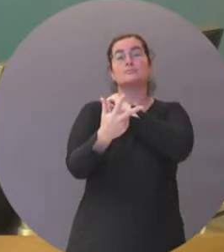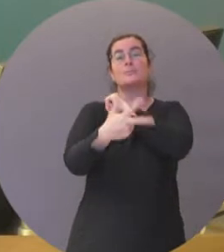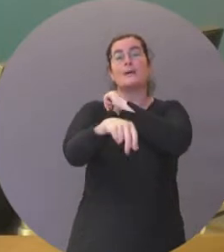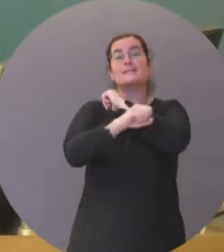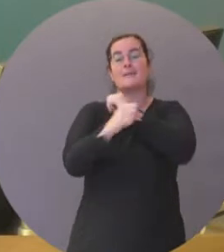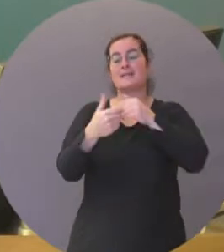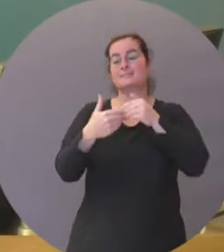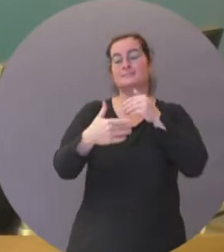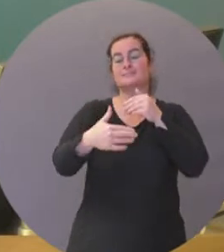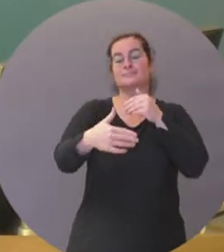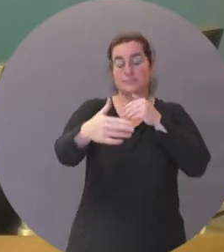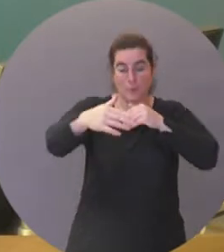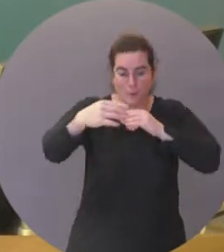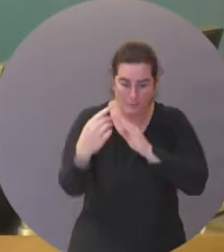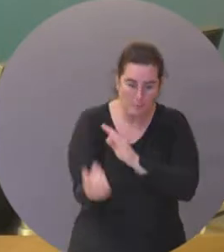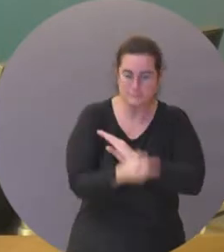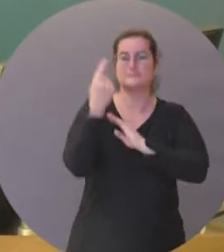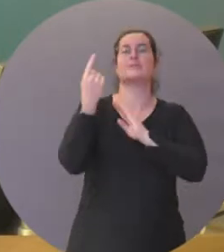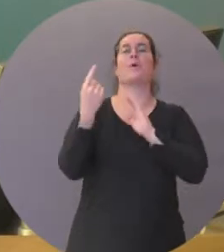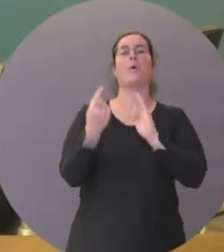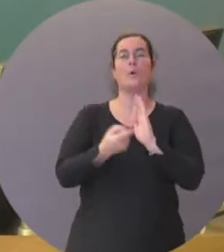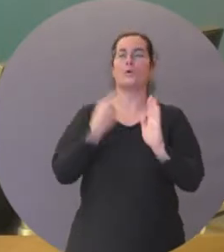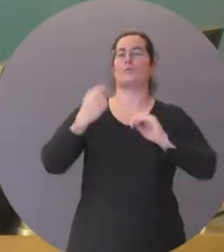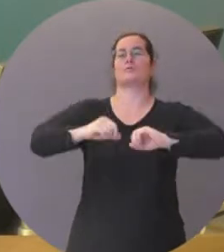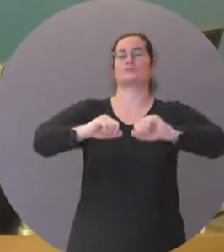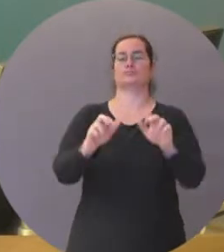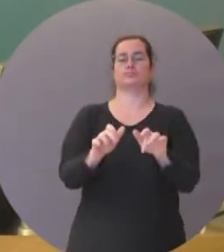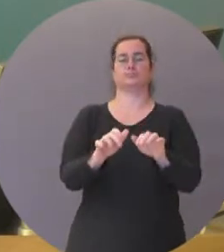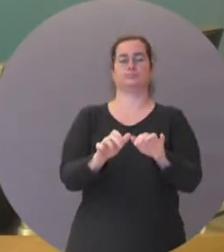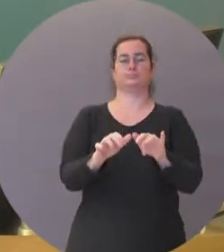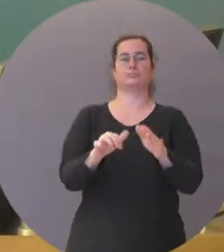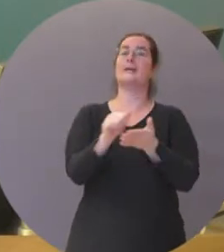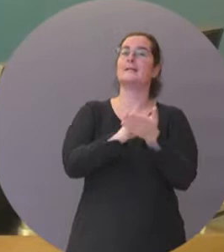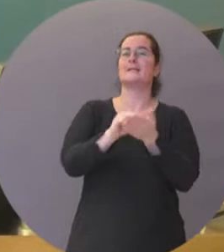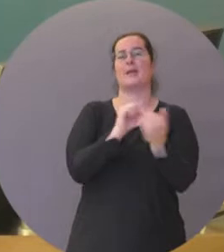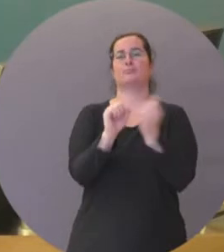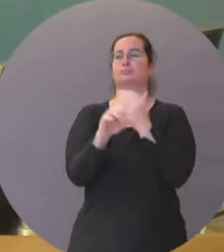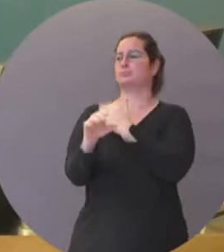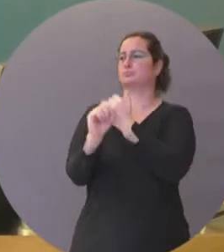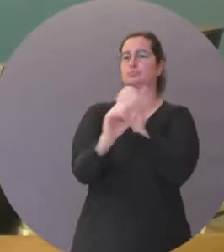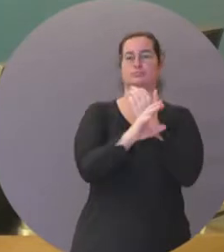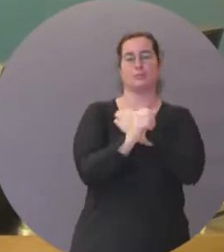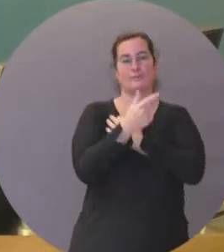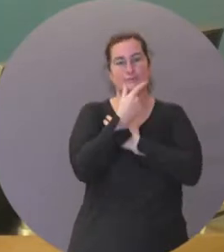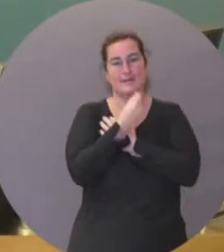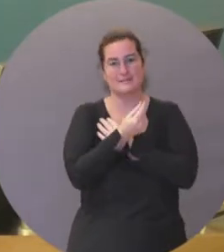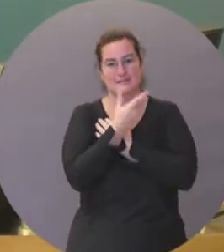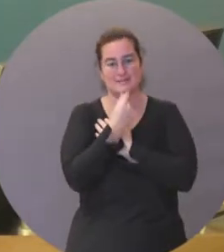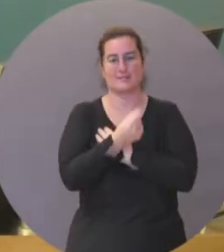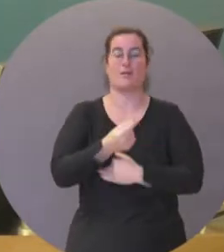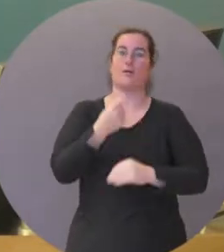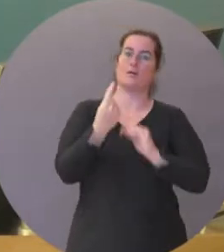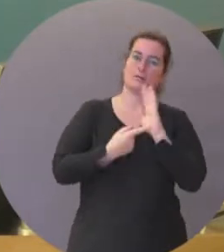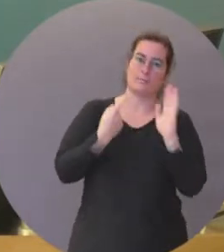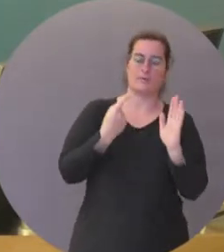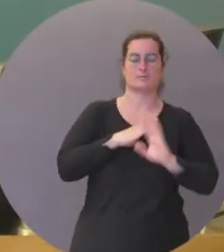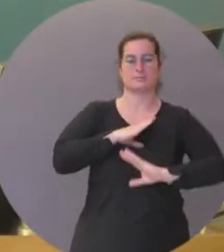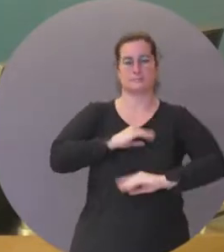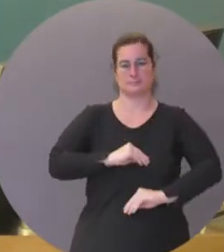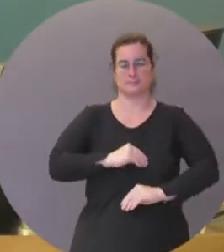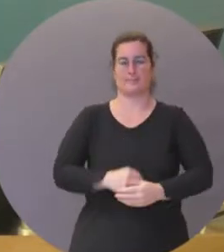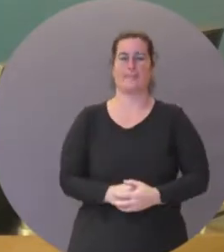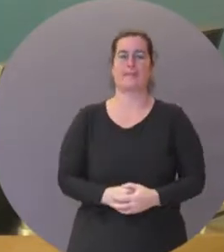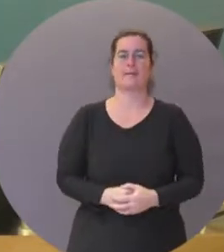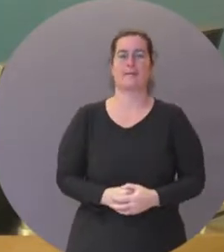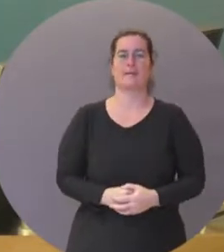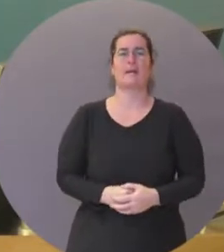nous retrouvions nos fonctionnalités de messagerie électronique et aujourd'hui deux